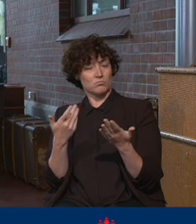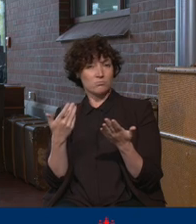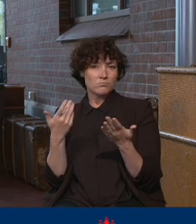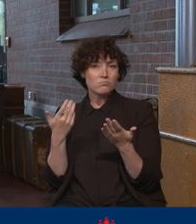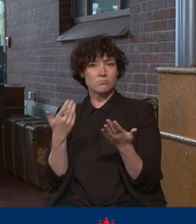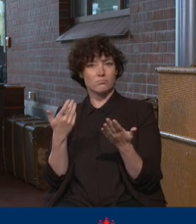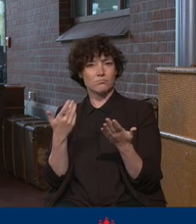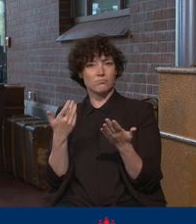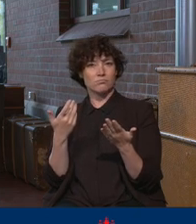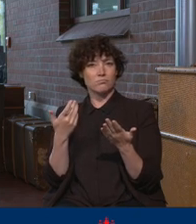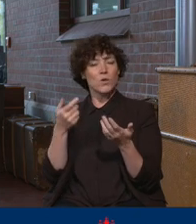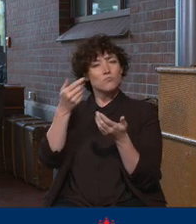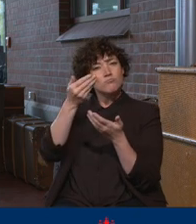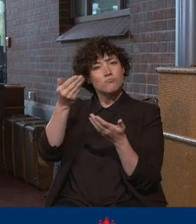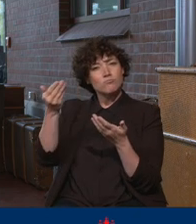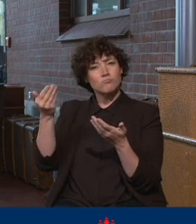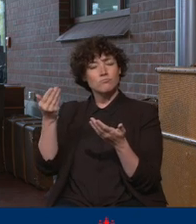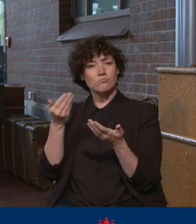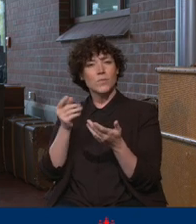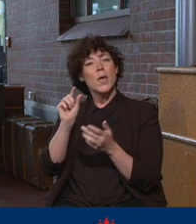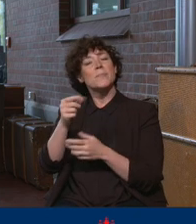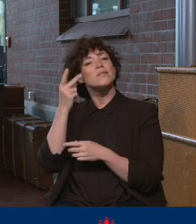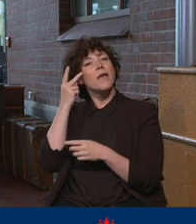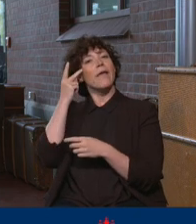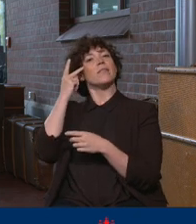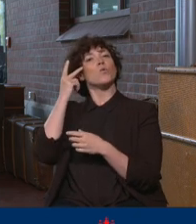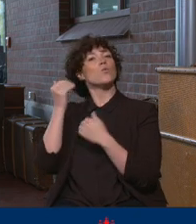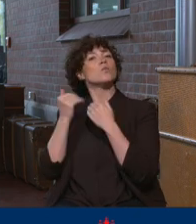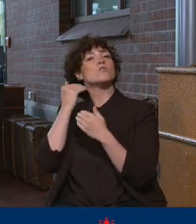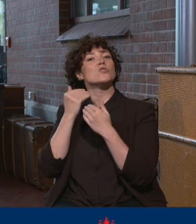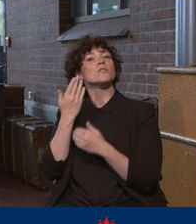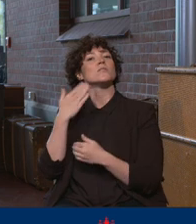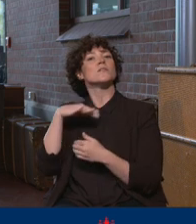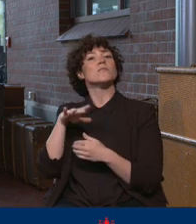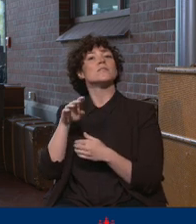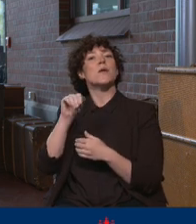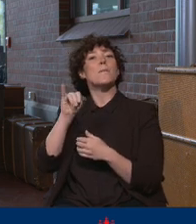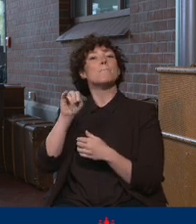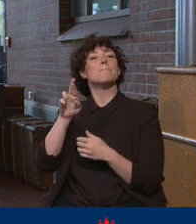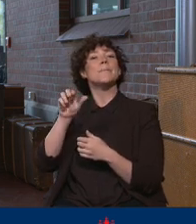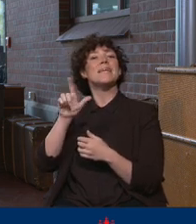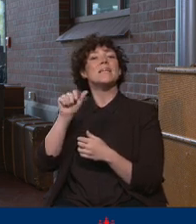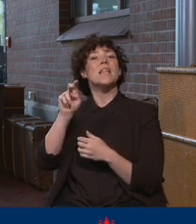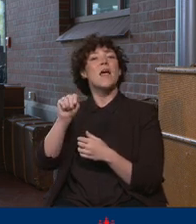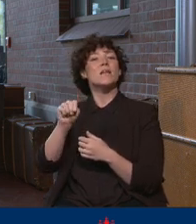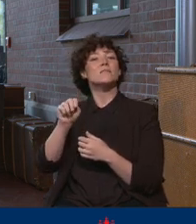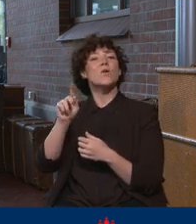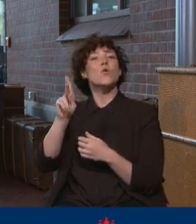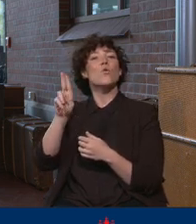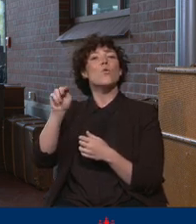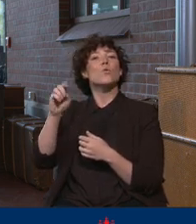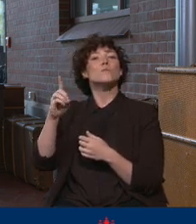lagen erinnern einen ein bisschen an eine geschichte von milan kundera der ein oder andere kind das ja dieses